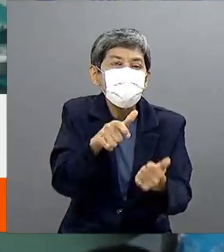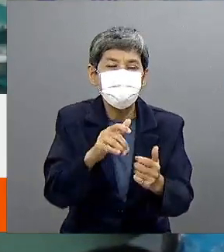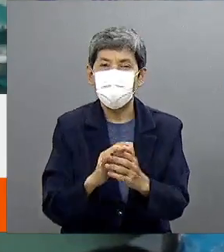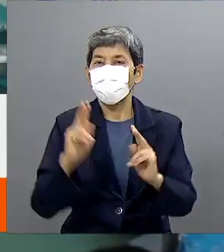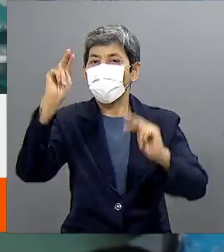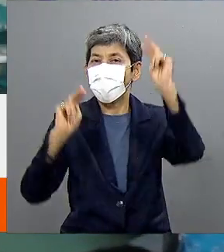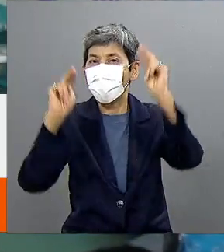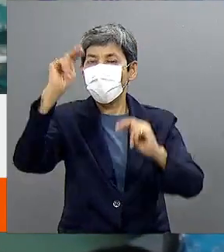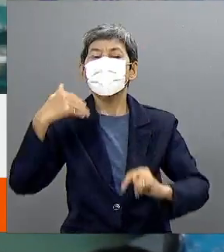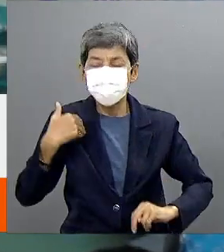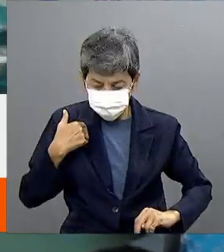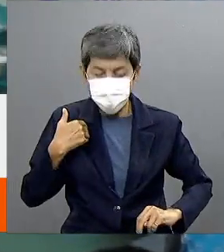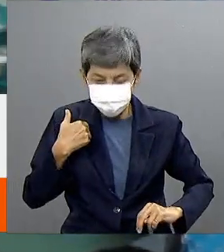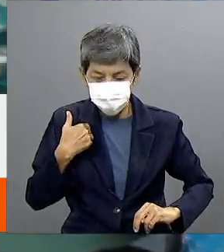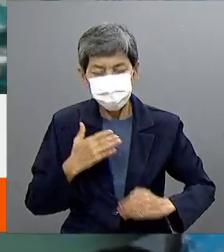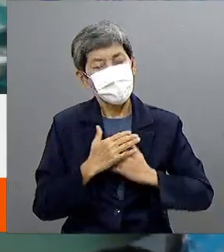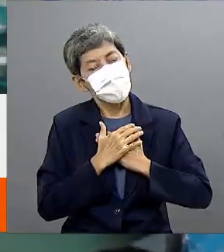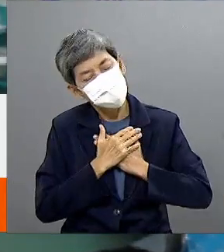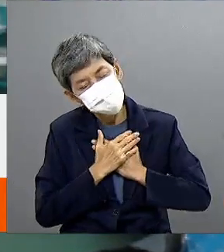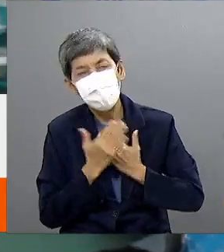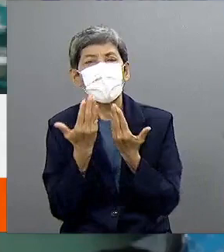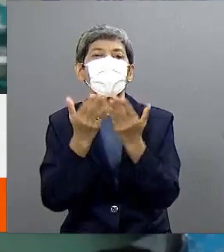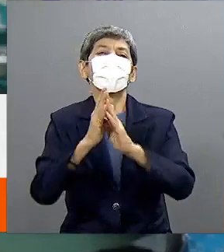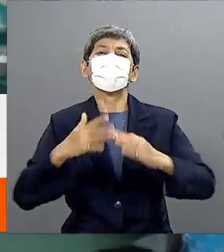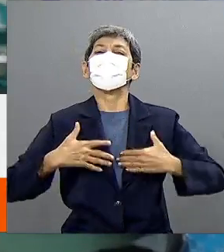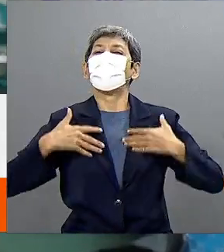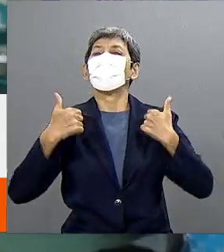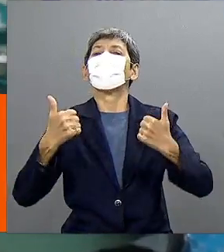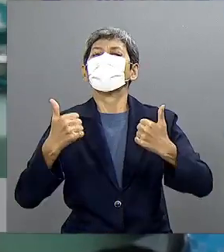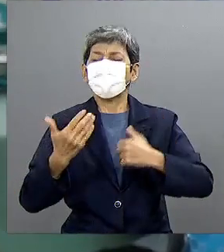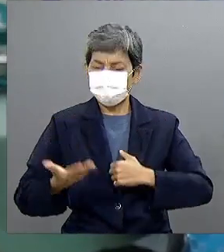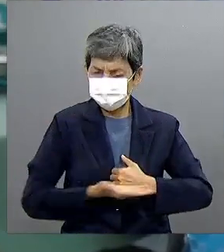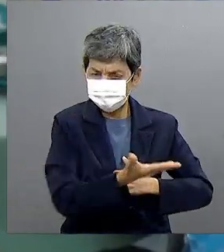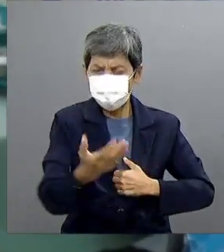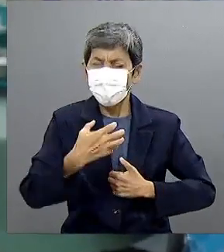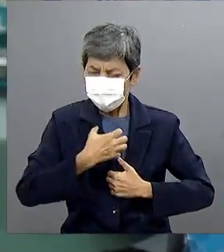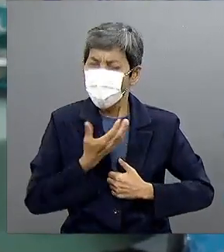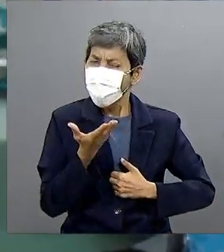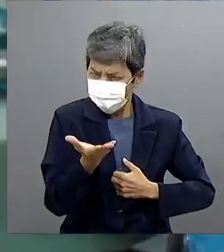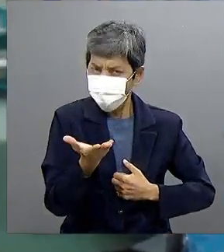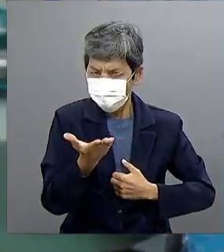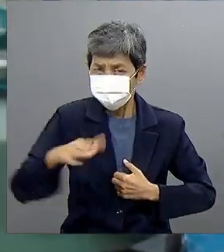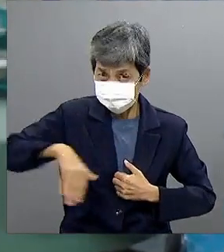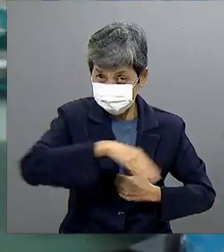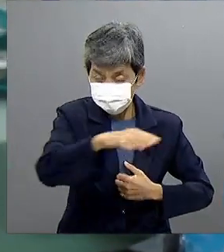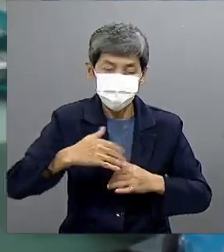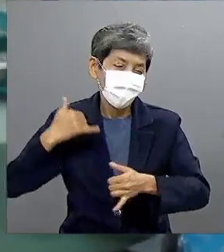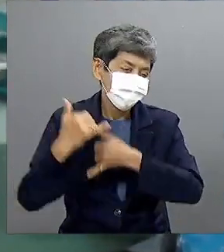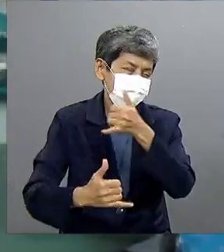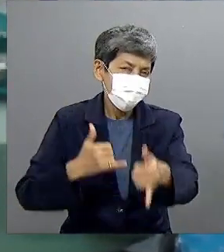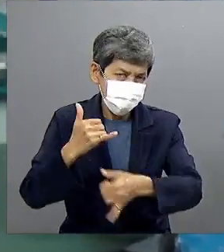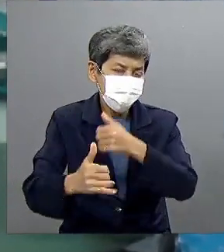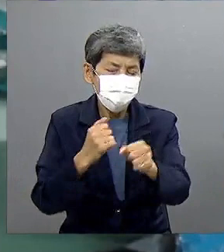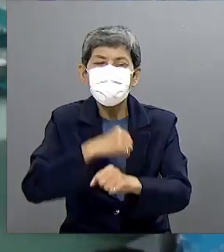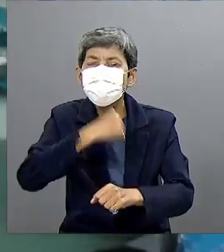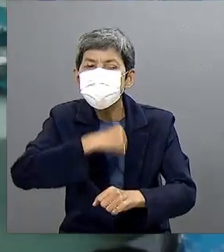ดความอบอุ่นครอบครัวจะเป็นสุขต่อไปนะครับจึงขอเชิญชวนพวกเราทุกคนนะครับได้รณรงค์ให้ผู้สูงวัยนะครับ